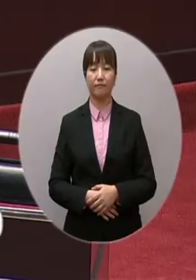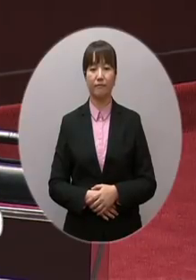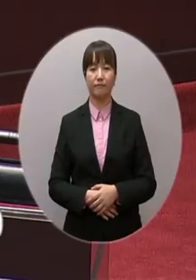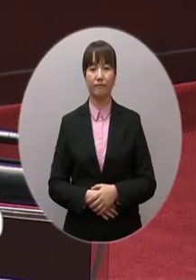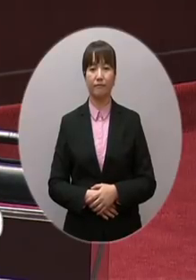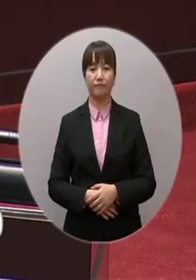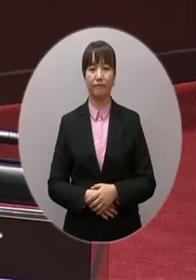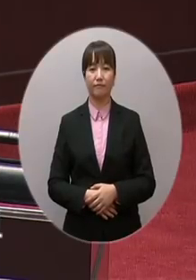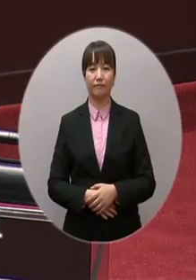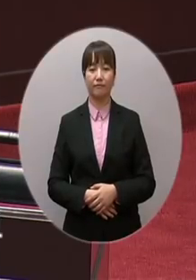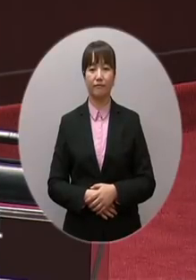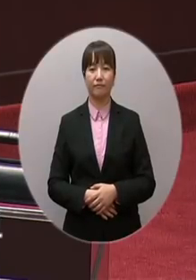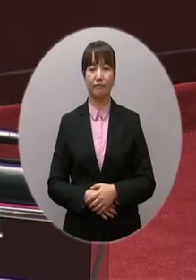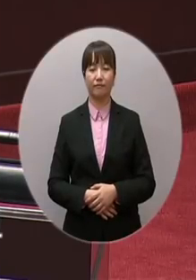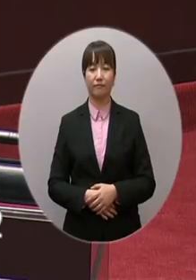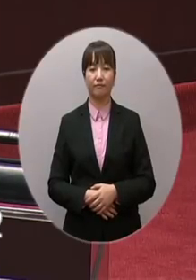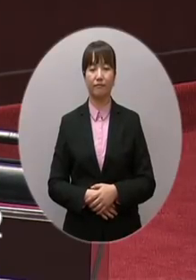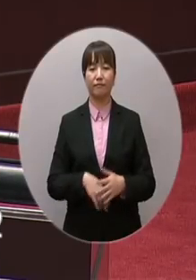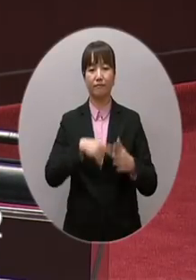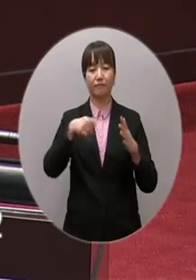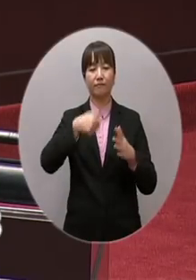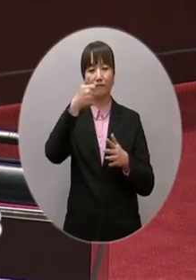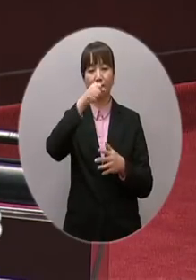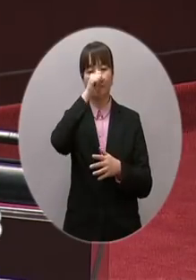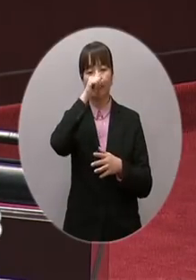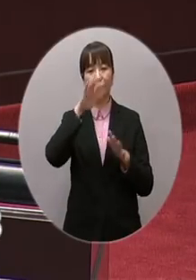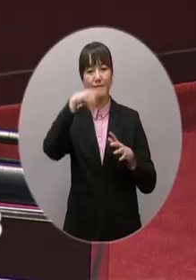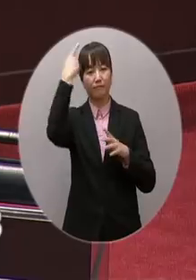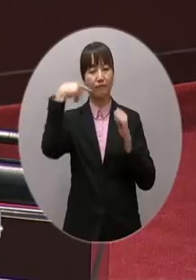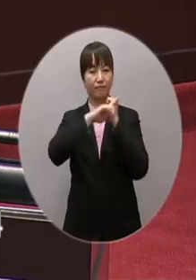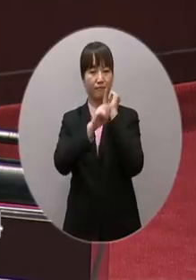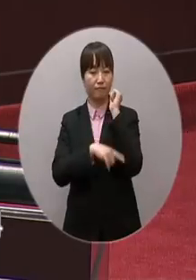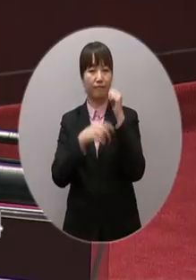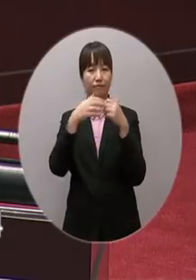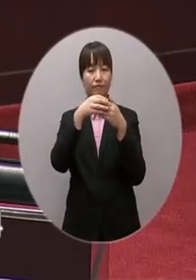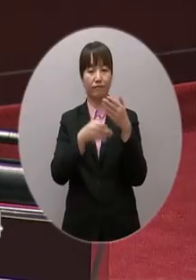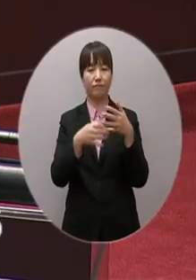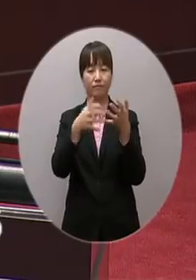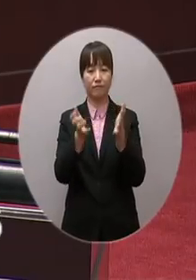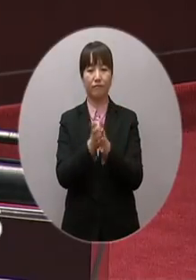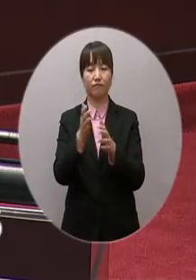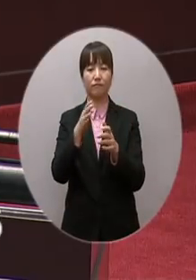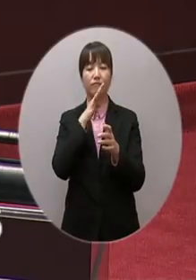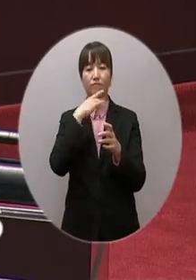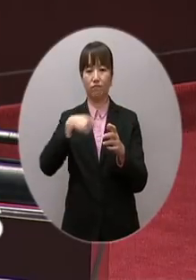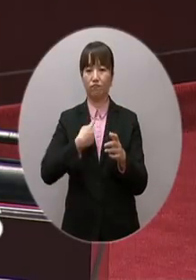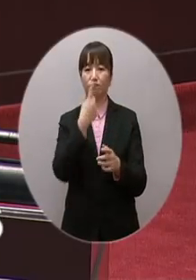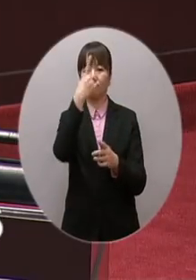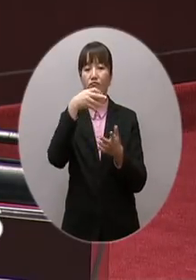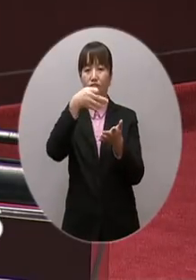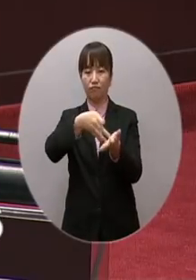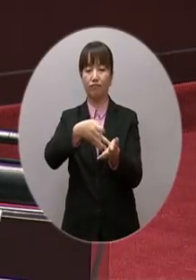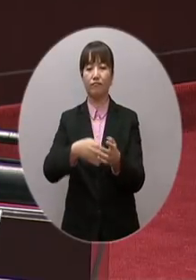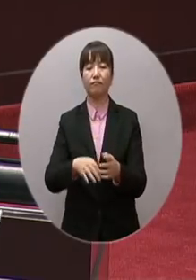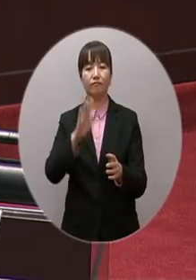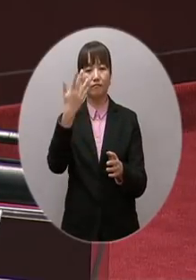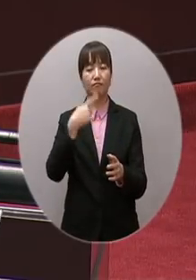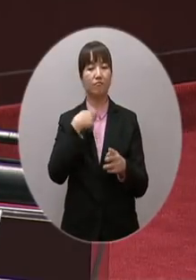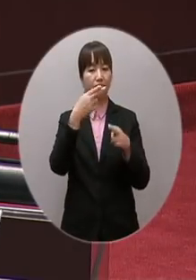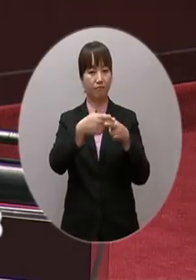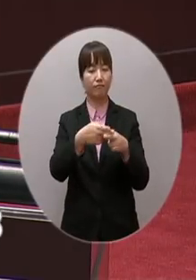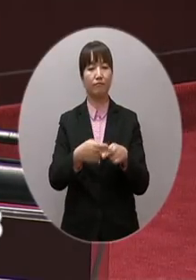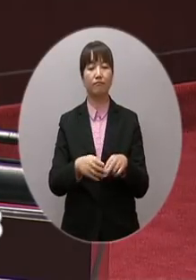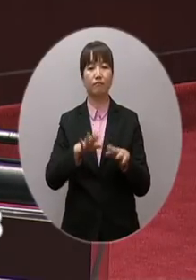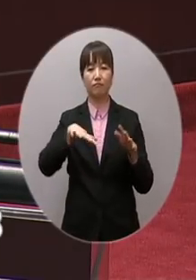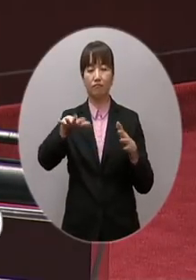黄委你好。 院长好，司法法制组的总质询虽然只有我一个人登记， 是， 但是我相